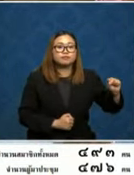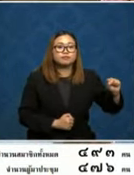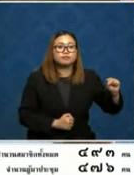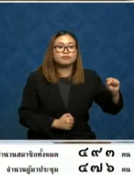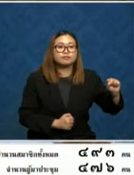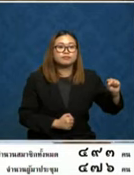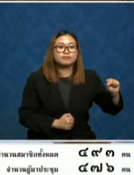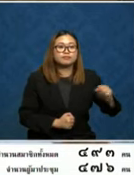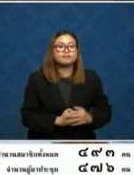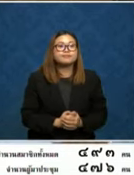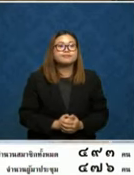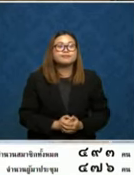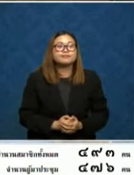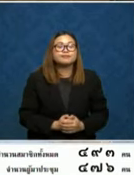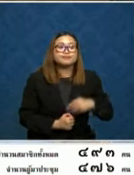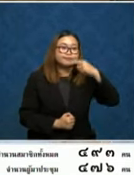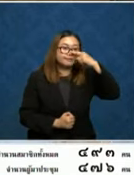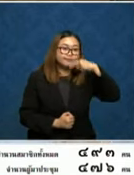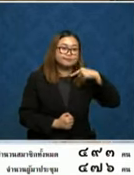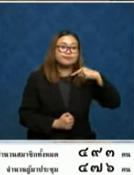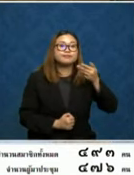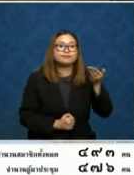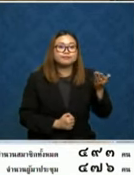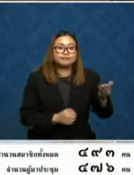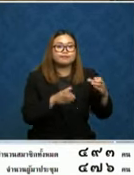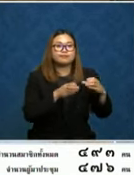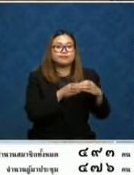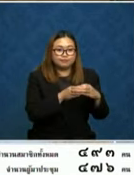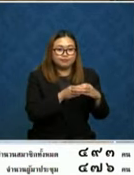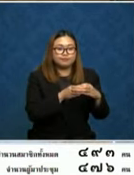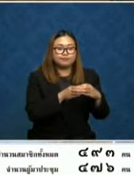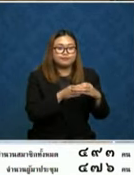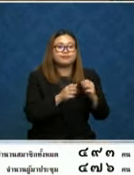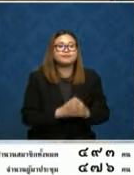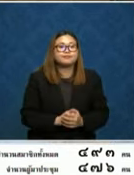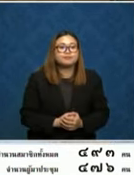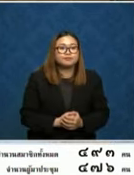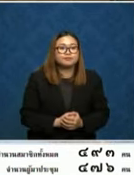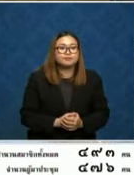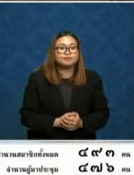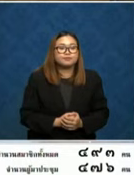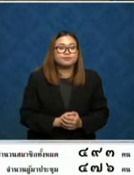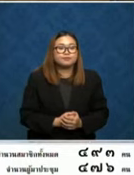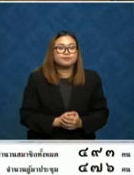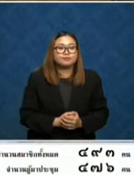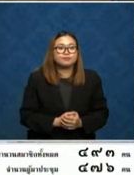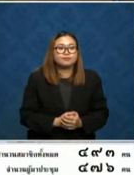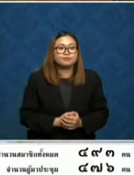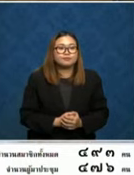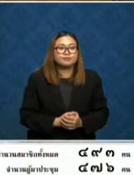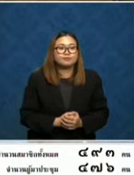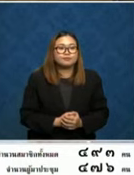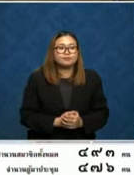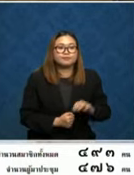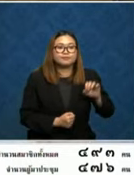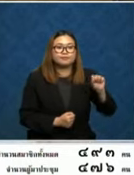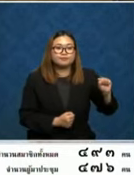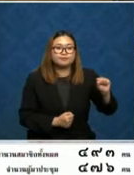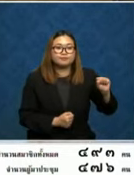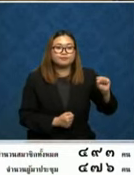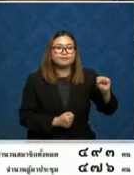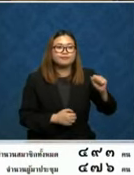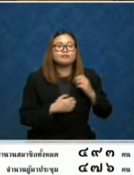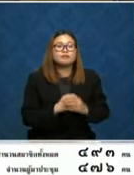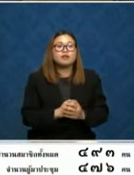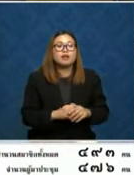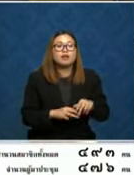ไทยสร้างไทยครับผมขอสงวนความเห็นในฐานะกรรมาธิการในมาตรา8นะ